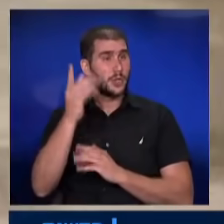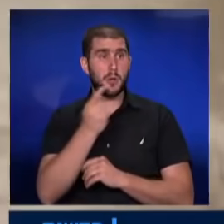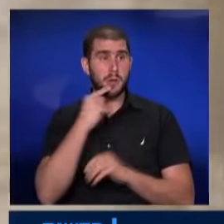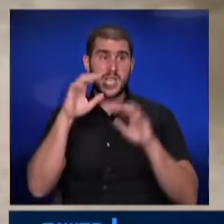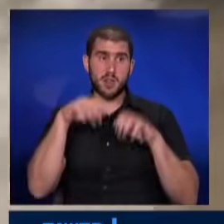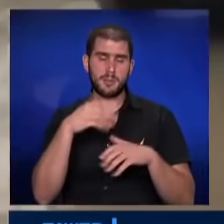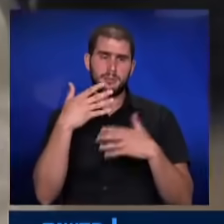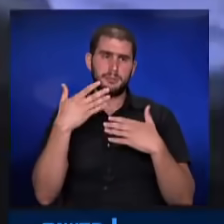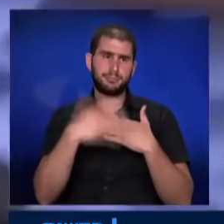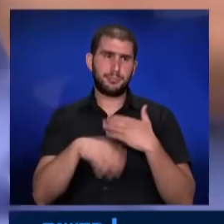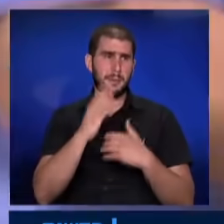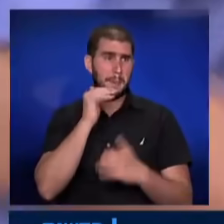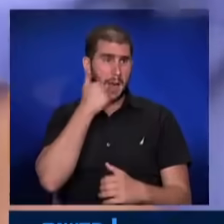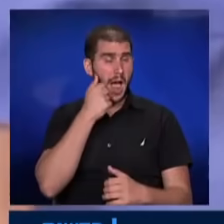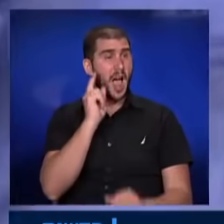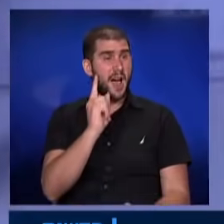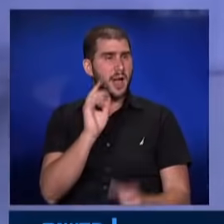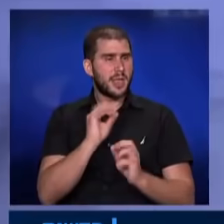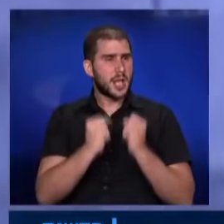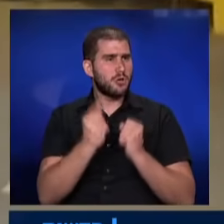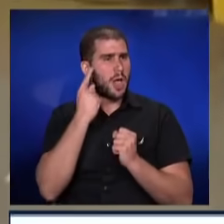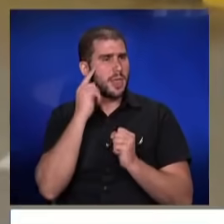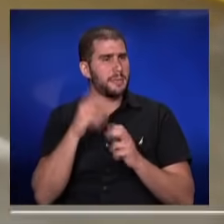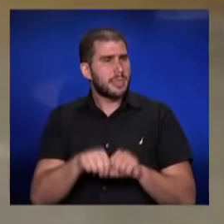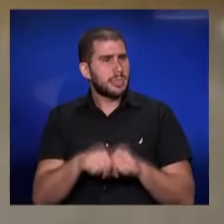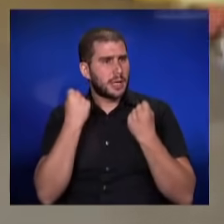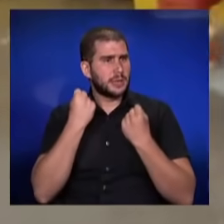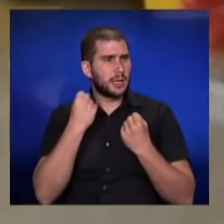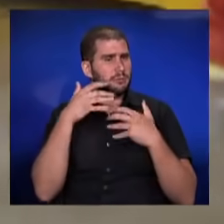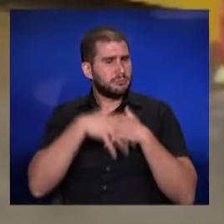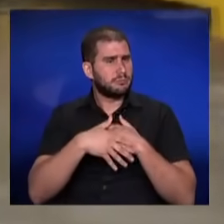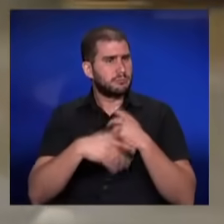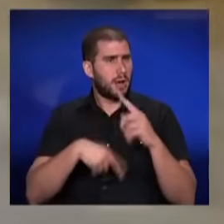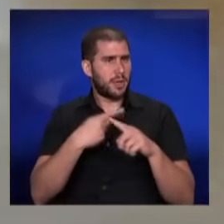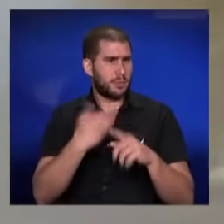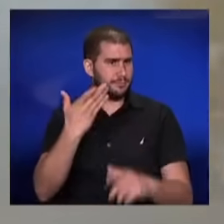שהגשם ייפסק עד מחר, אך עוד קשה להעריך את הנזק שיגרם שם עד אז.